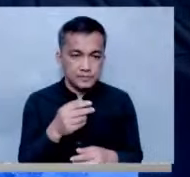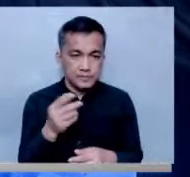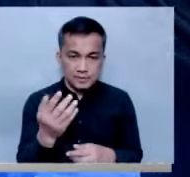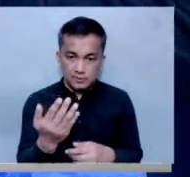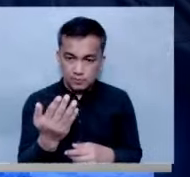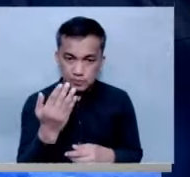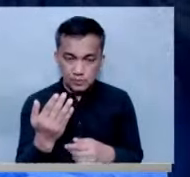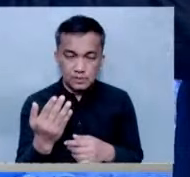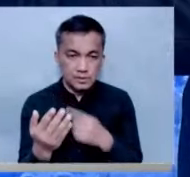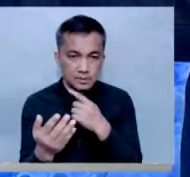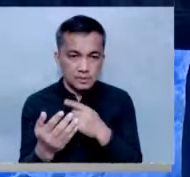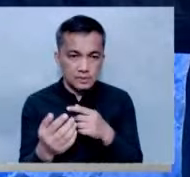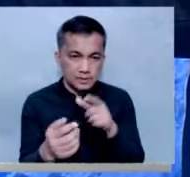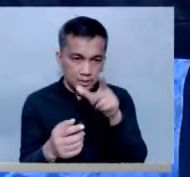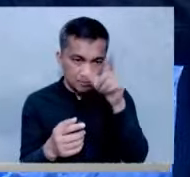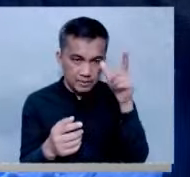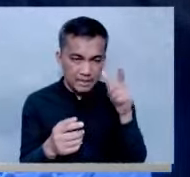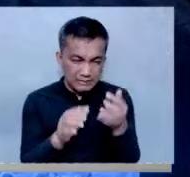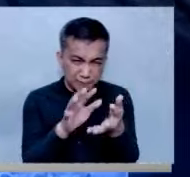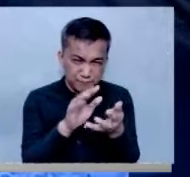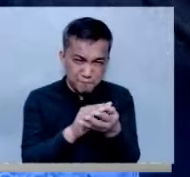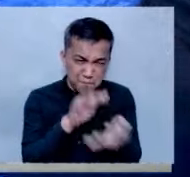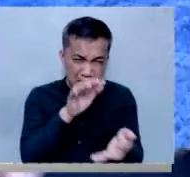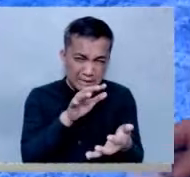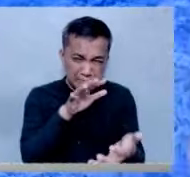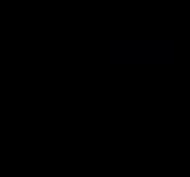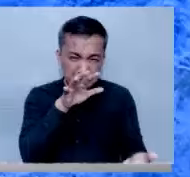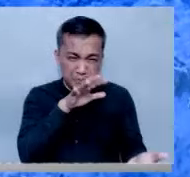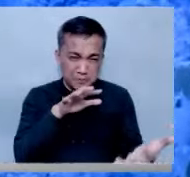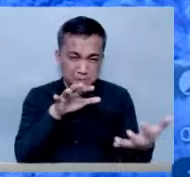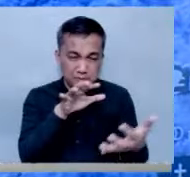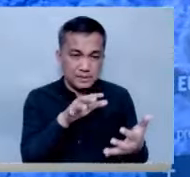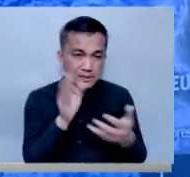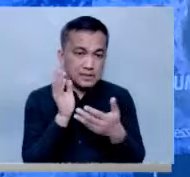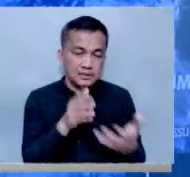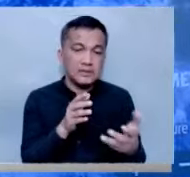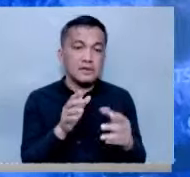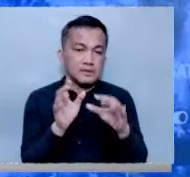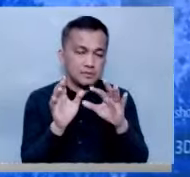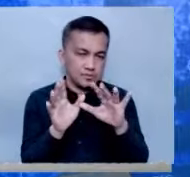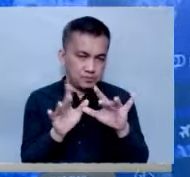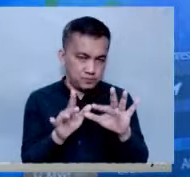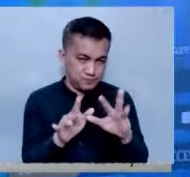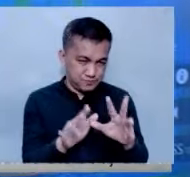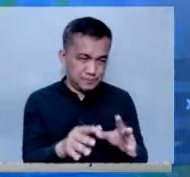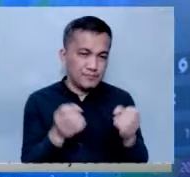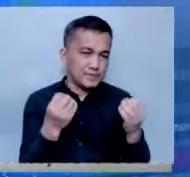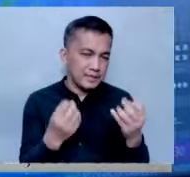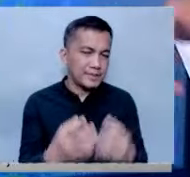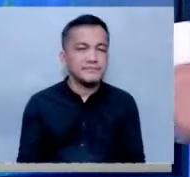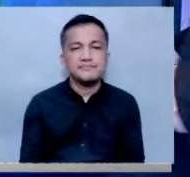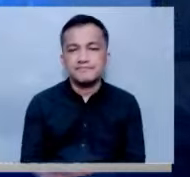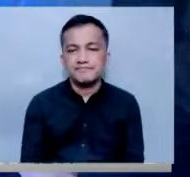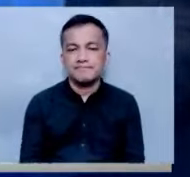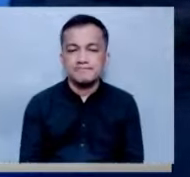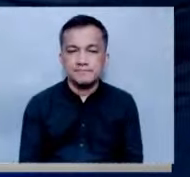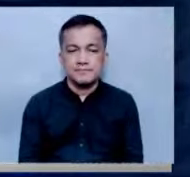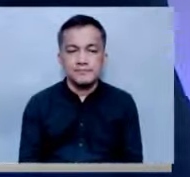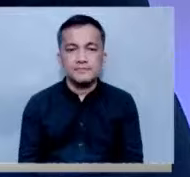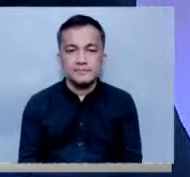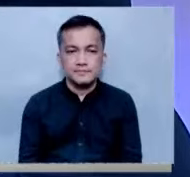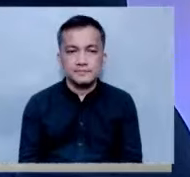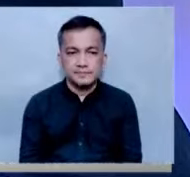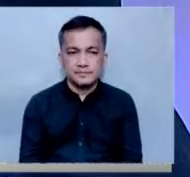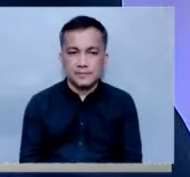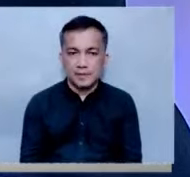medyo maitim-itim. Yan po yung makapal na ulap na nagdadala siyempre ng maraming ulan. Ngayon, tingnan po natin yung pagbagsak